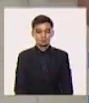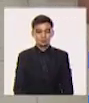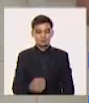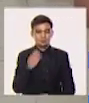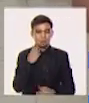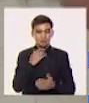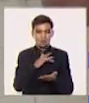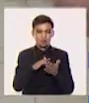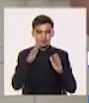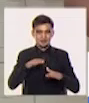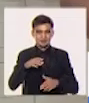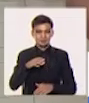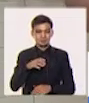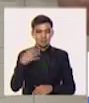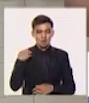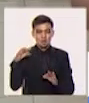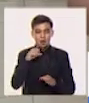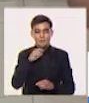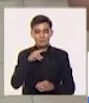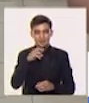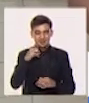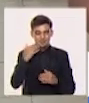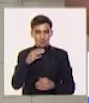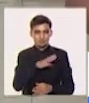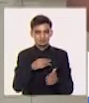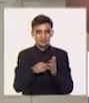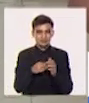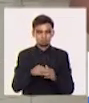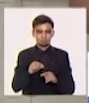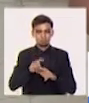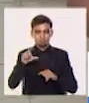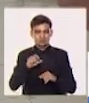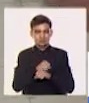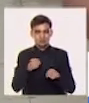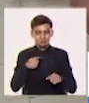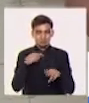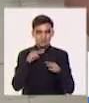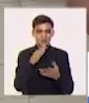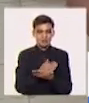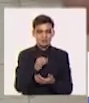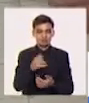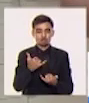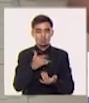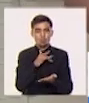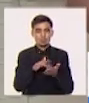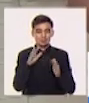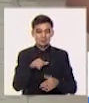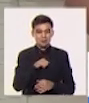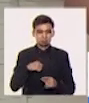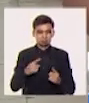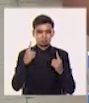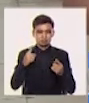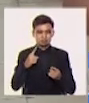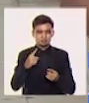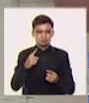дәріхана басшылары да дәрі-дәрмектерді шекті бағадан асырмауға тырысып бағудамыз дейді. Мен қазір қаладағы ең ірі дәріханалардың